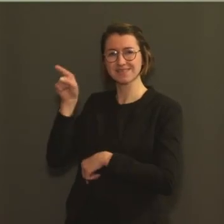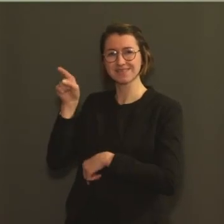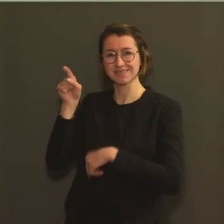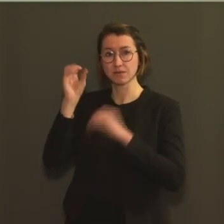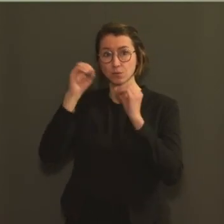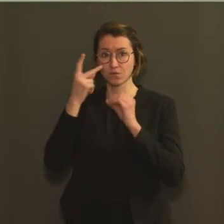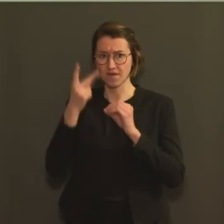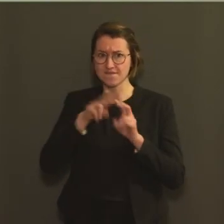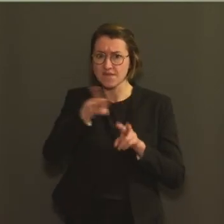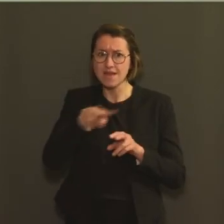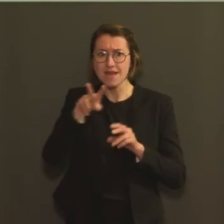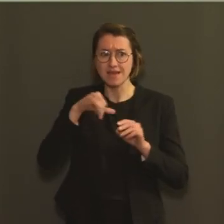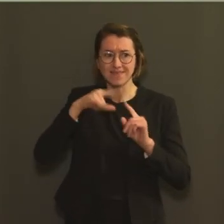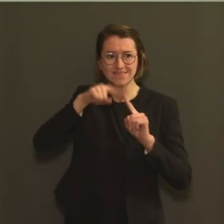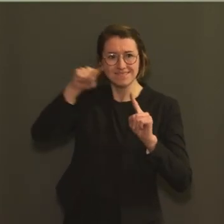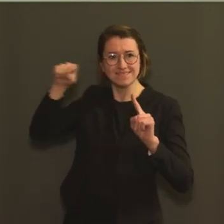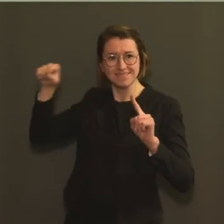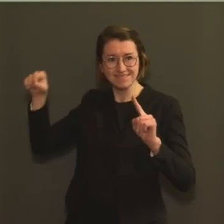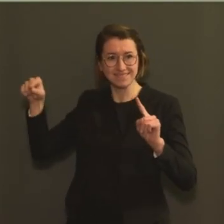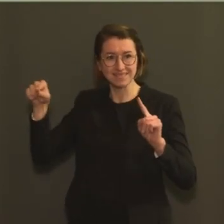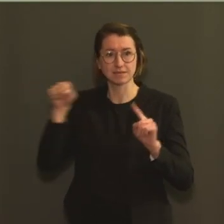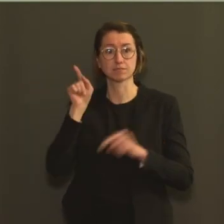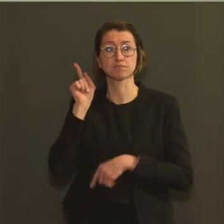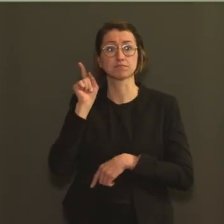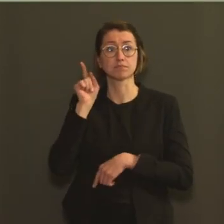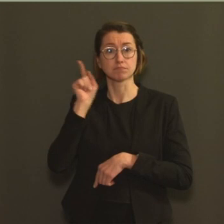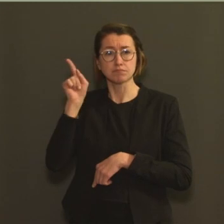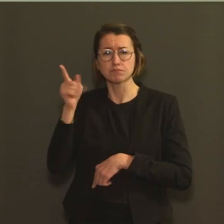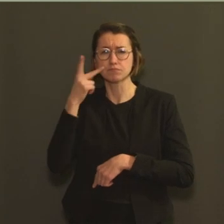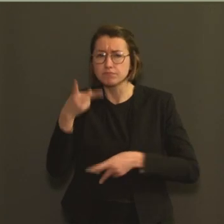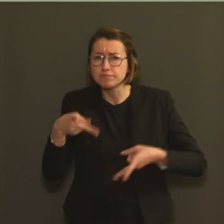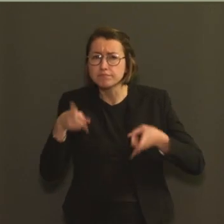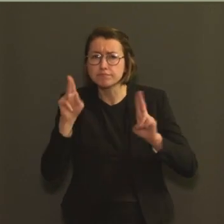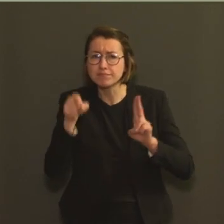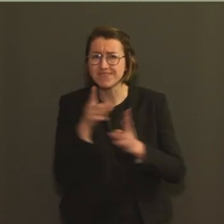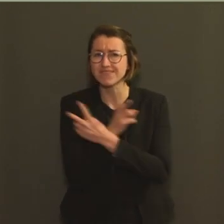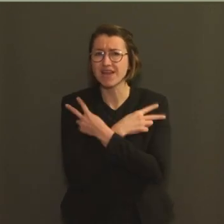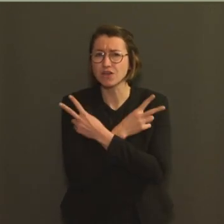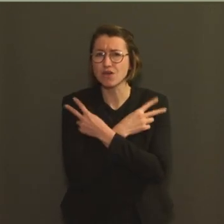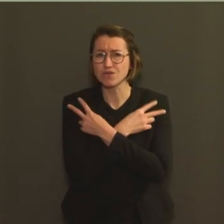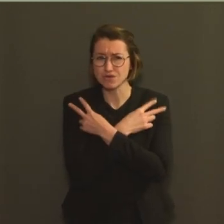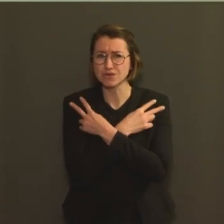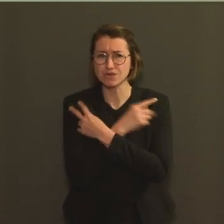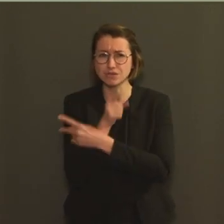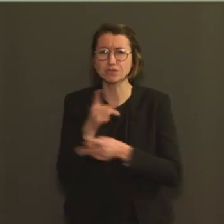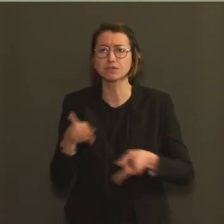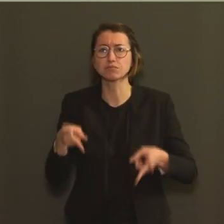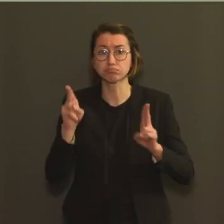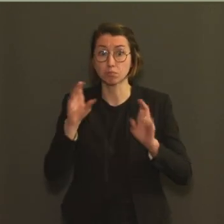verte nous montre au-dessus que durant ces vacances de Noël, beaucoup de personnes sont restées à la